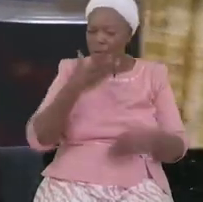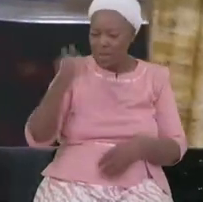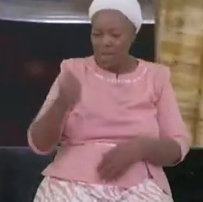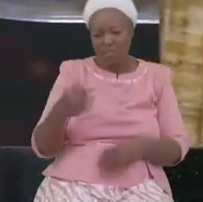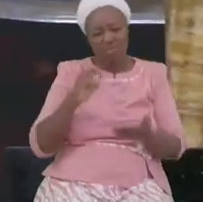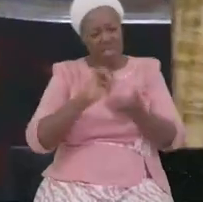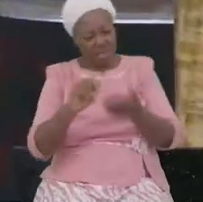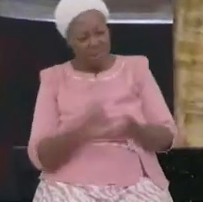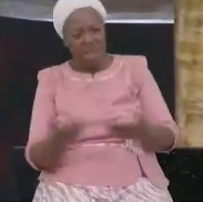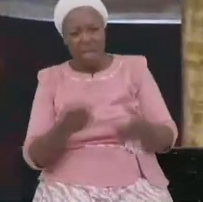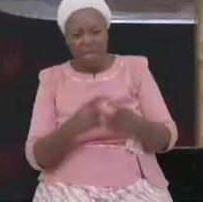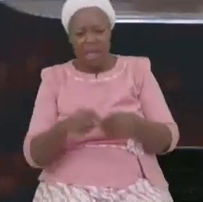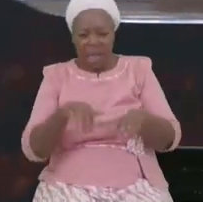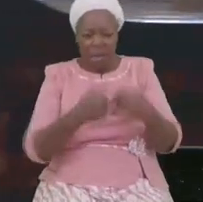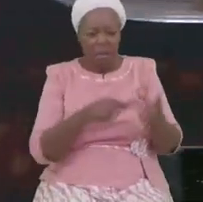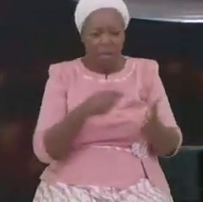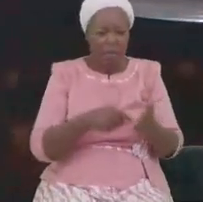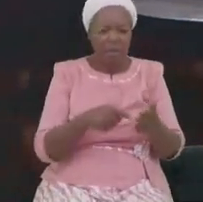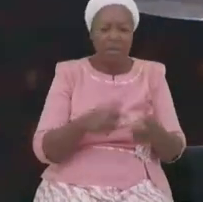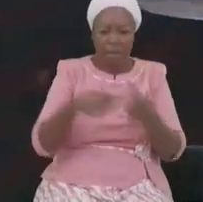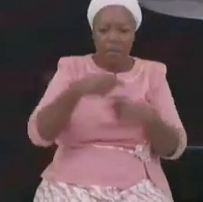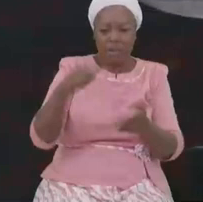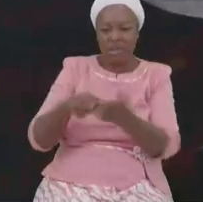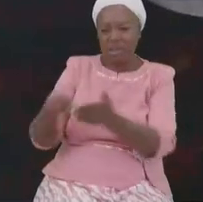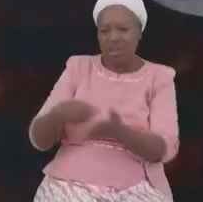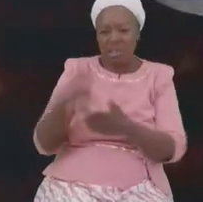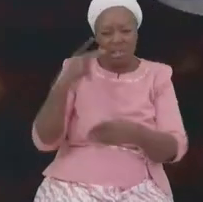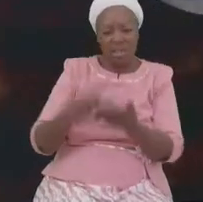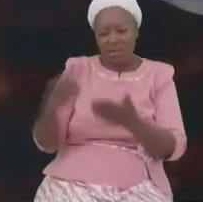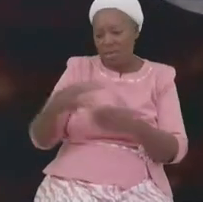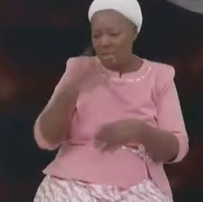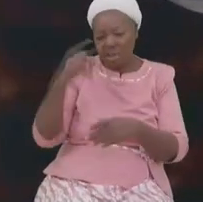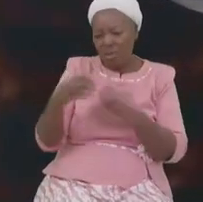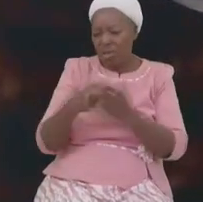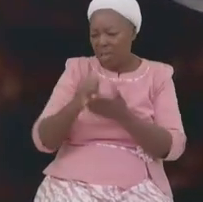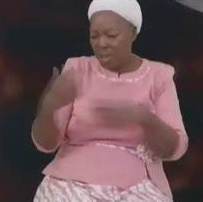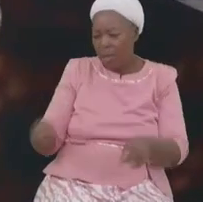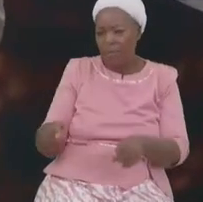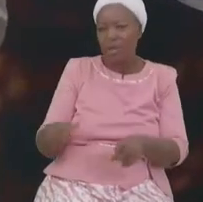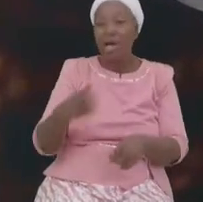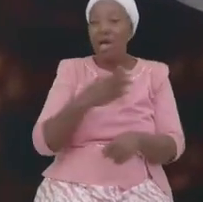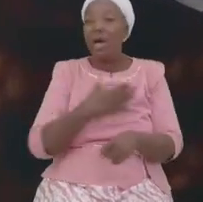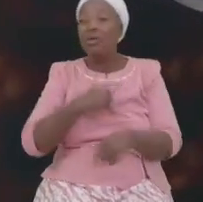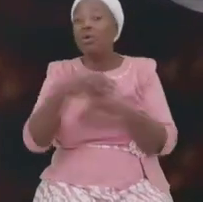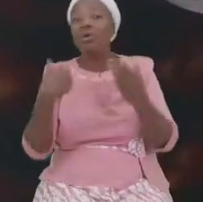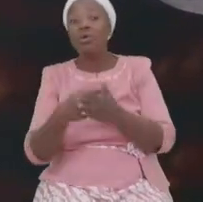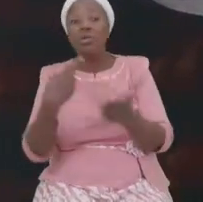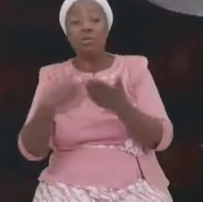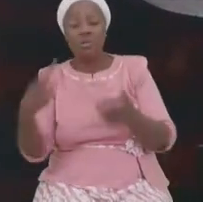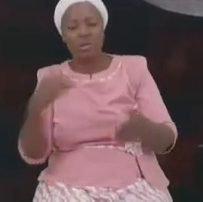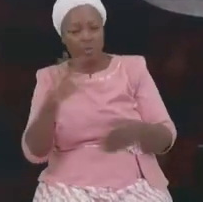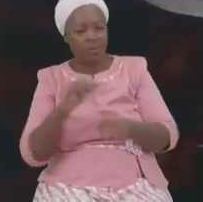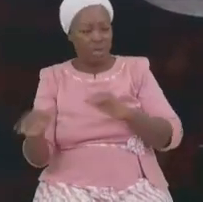Est-ce que tu ne pourrais pas mieux faire ça? Excuse. Et ceci, et les, regarde les conséquences et les conséquences de tes actes.